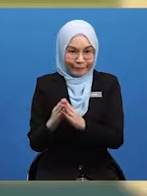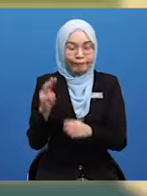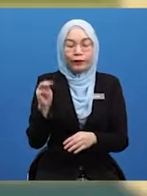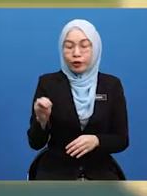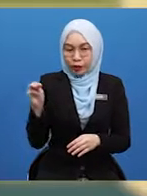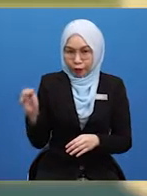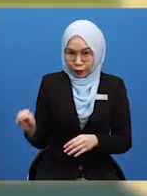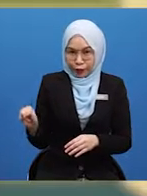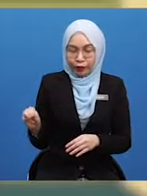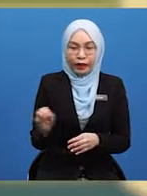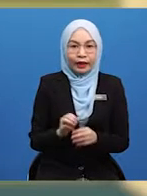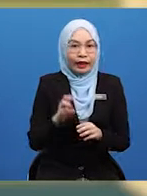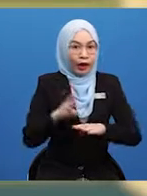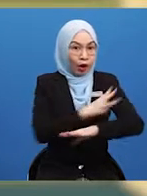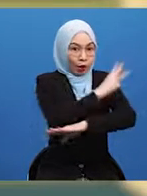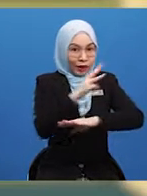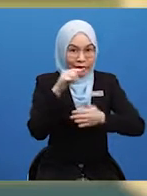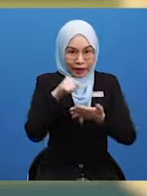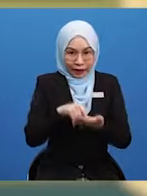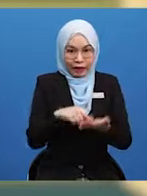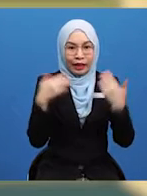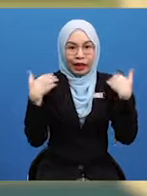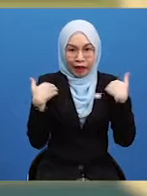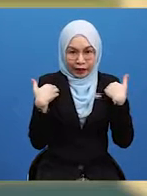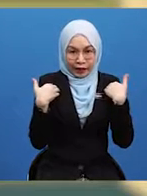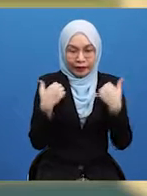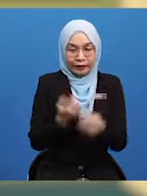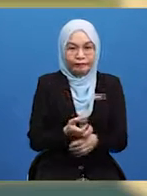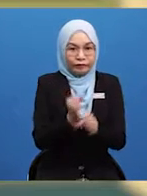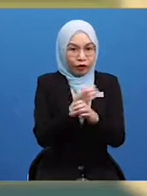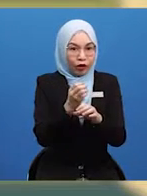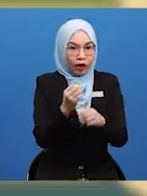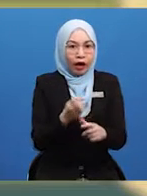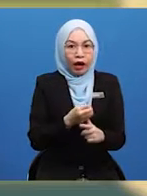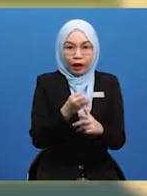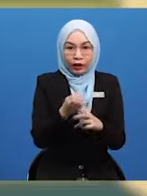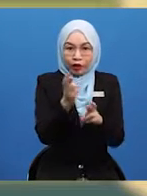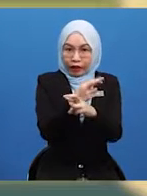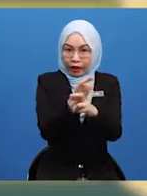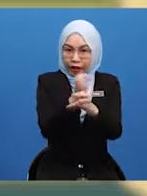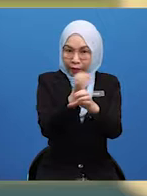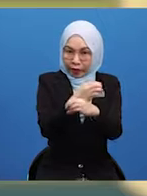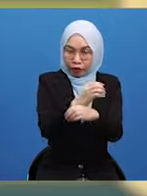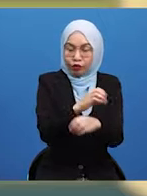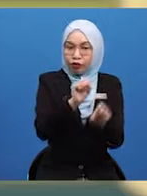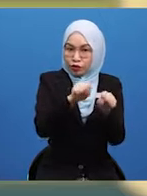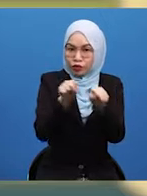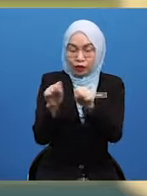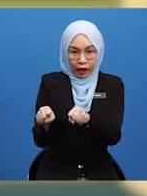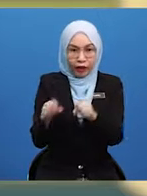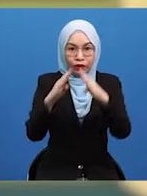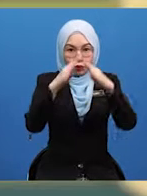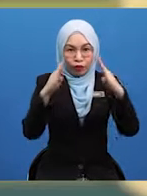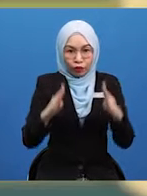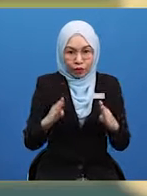ini mempunyai corak atau reka bentuk susun atau kediaman